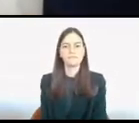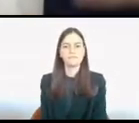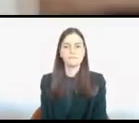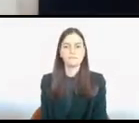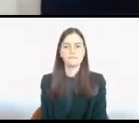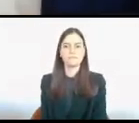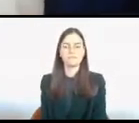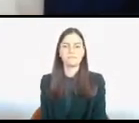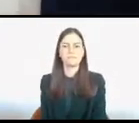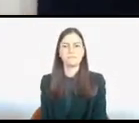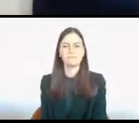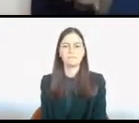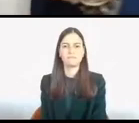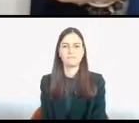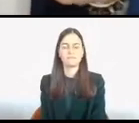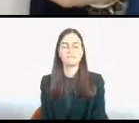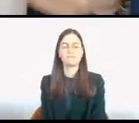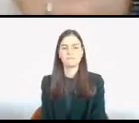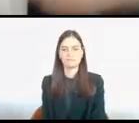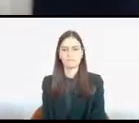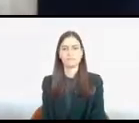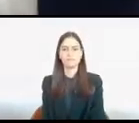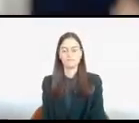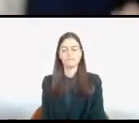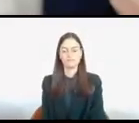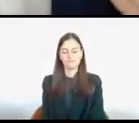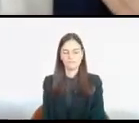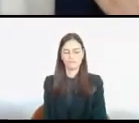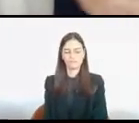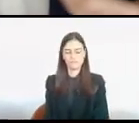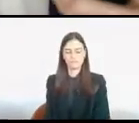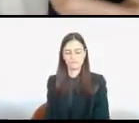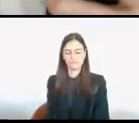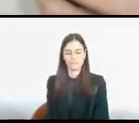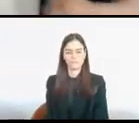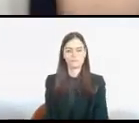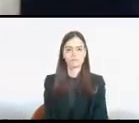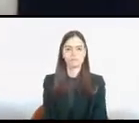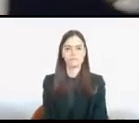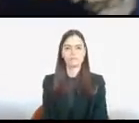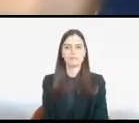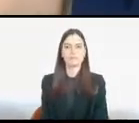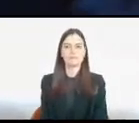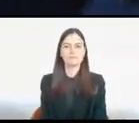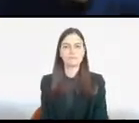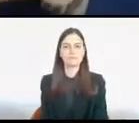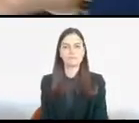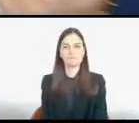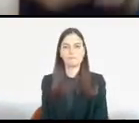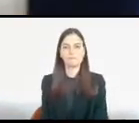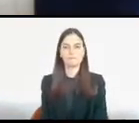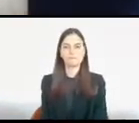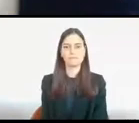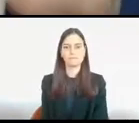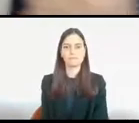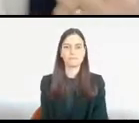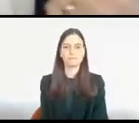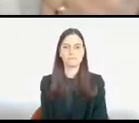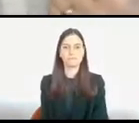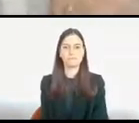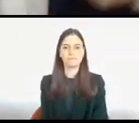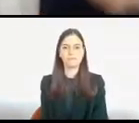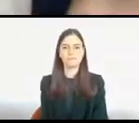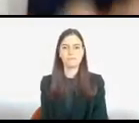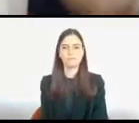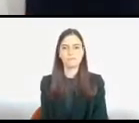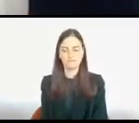plusieurs facteurs qui se combinent pour déterminer l'opportunité de ce rachat. Je pense notamment au nombre de